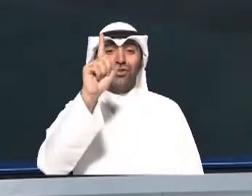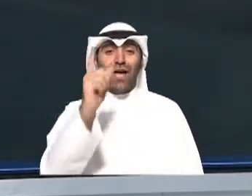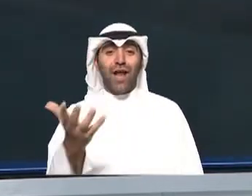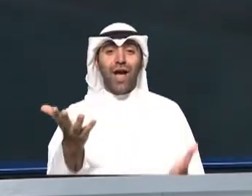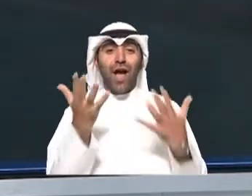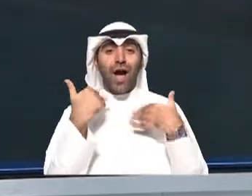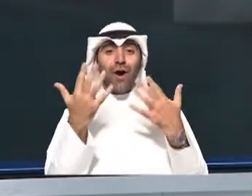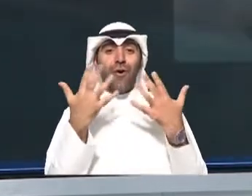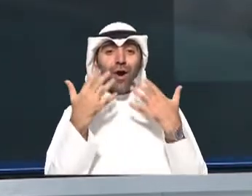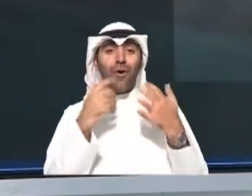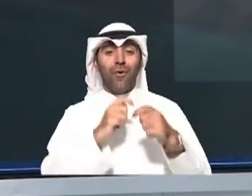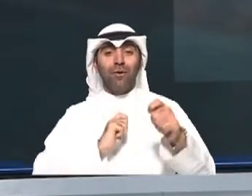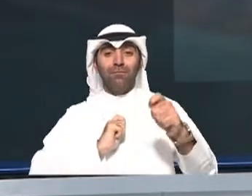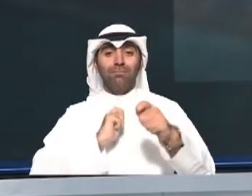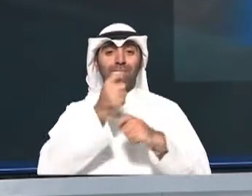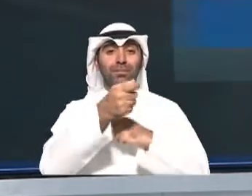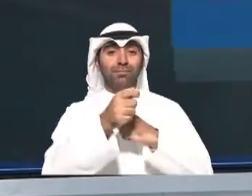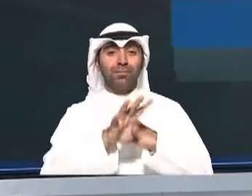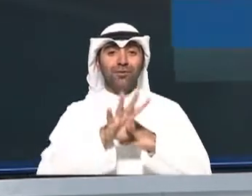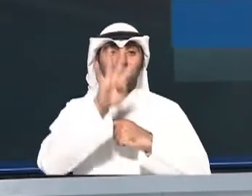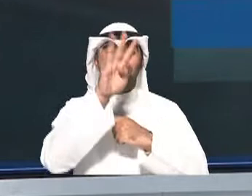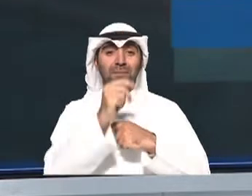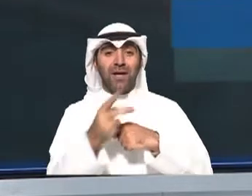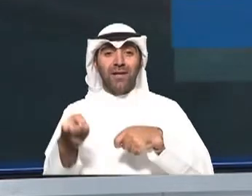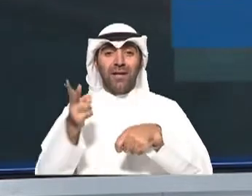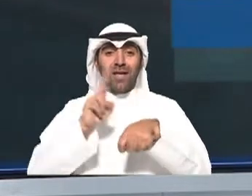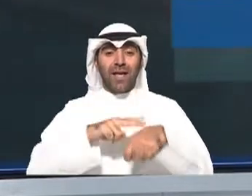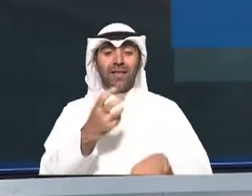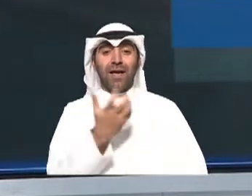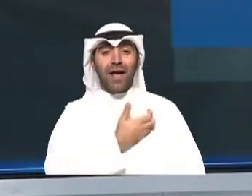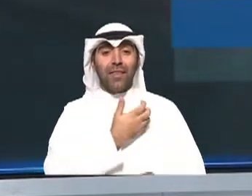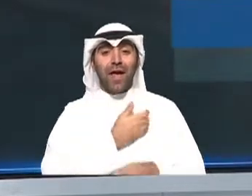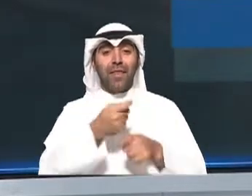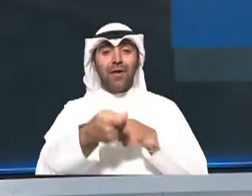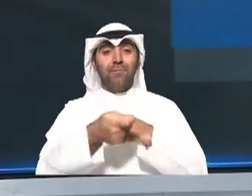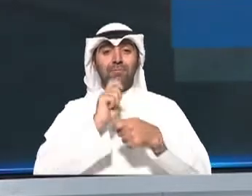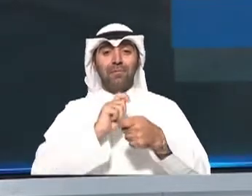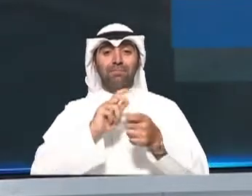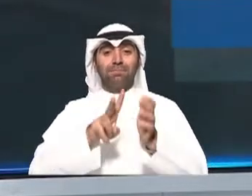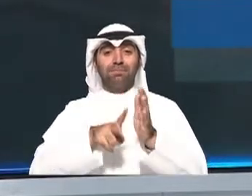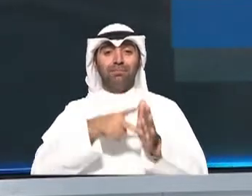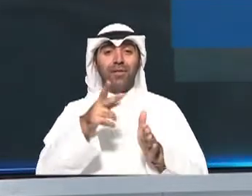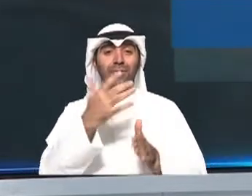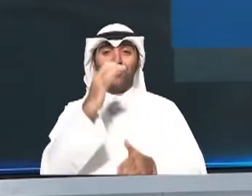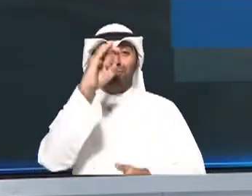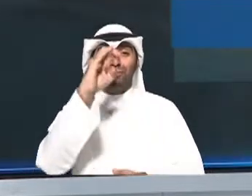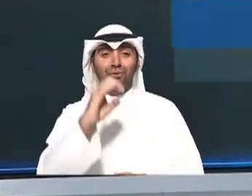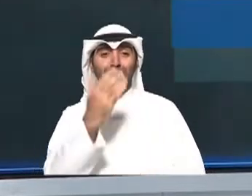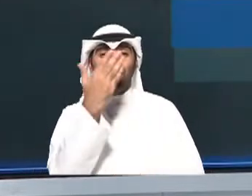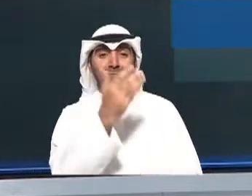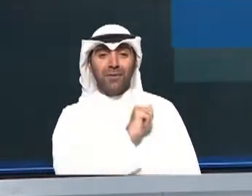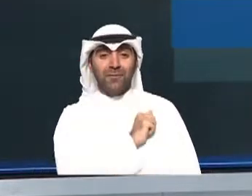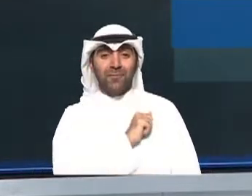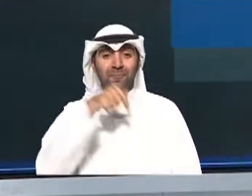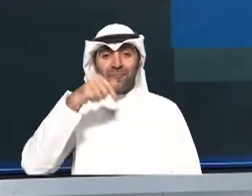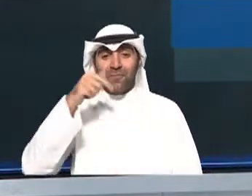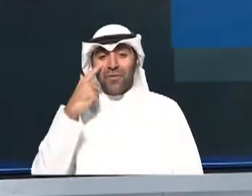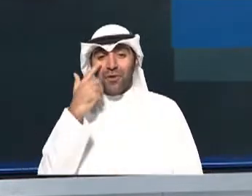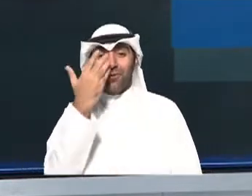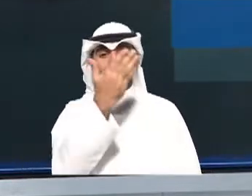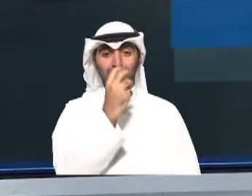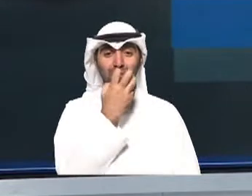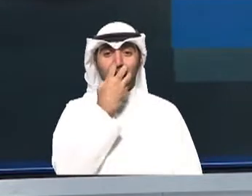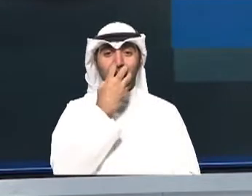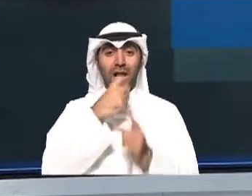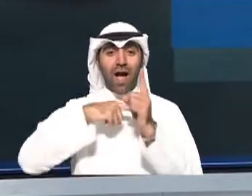وترجع تعاود في يوم الثلاثاء وتستمر إلى عطلة نهاية الأسبوع. بشكل عام الأجواء الحالية في مدينة